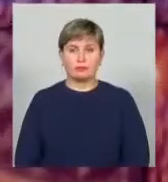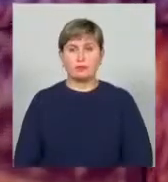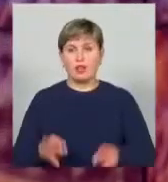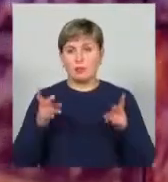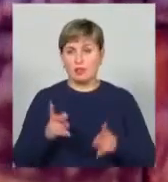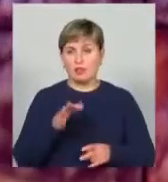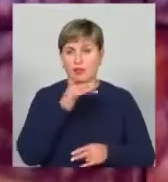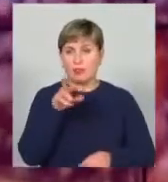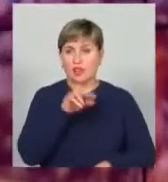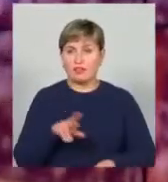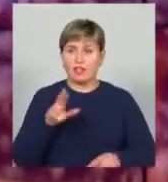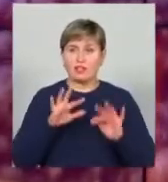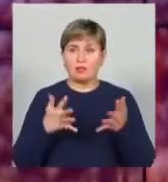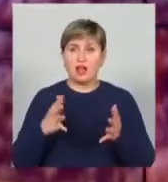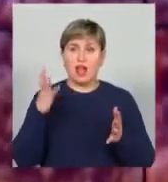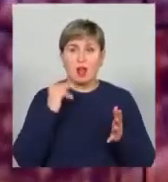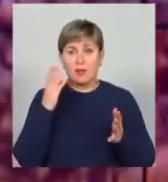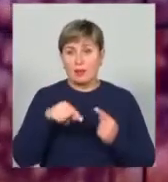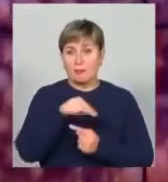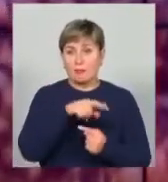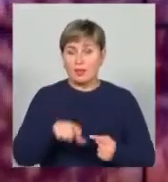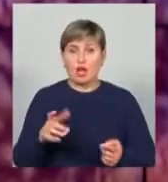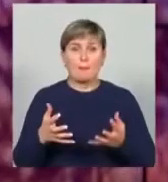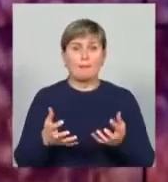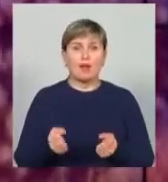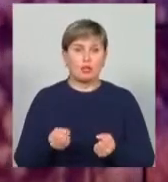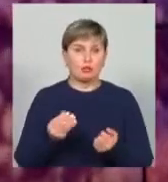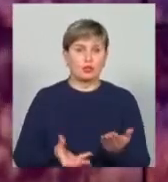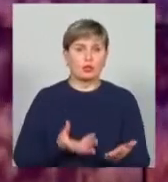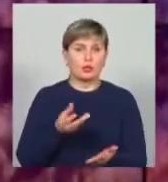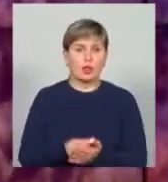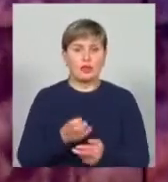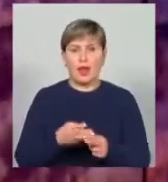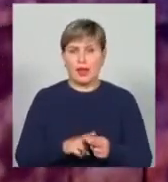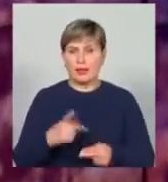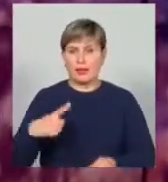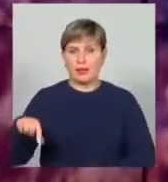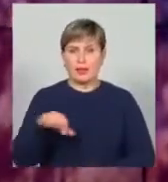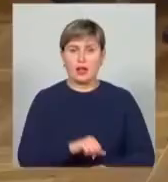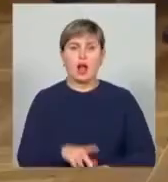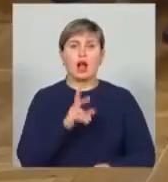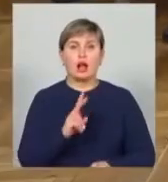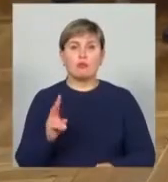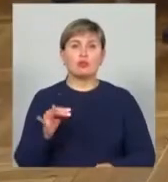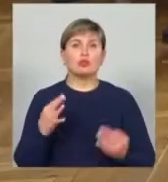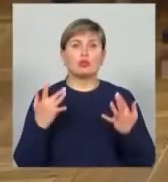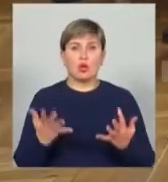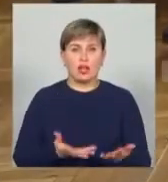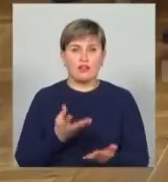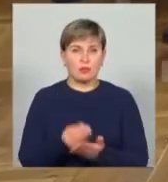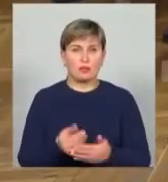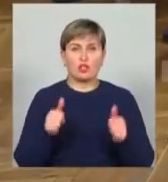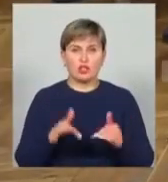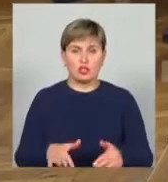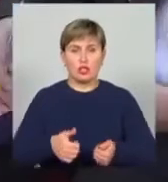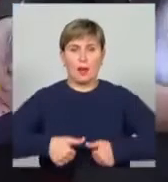Пострадавшие во время январских событий алматинские предприниматели получат компенсацию на этой неделе. Кому и сколько выплатят, решит